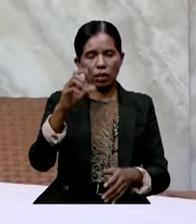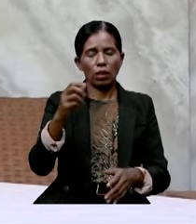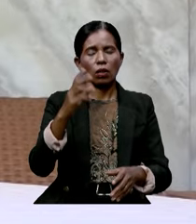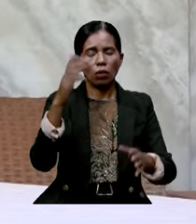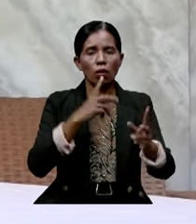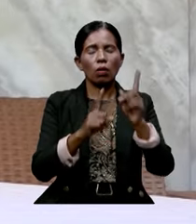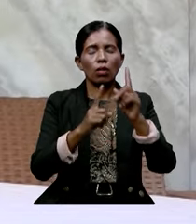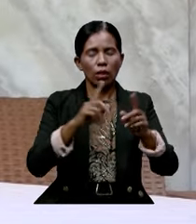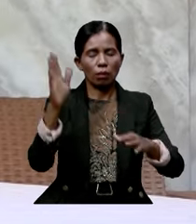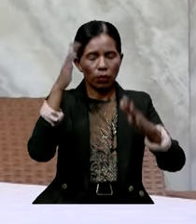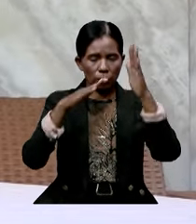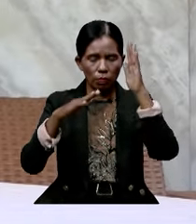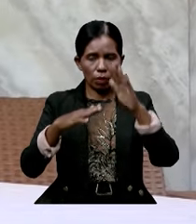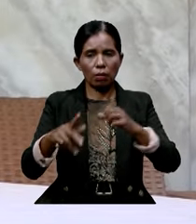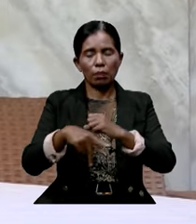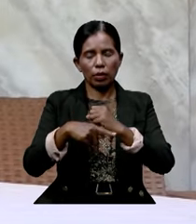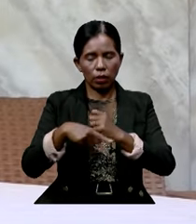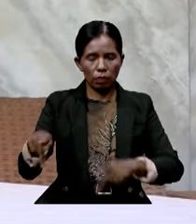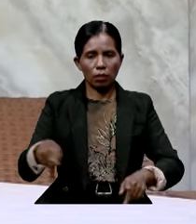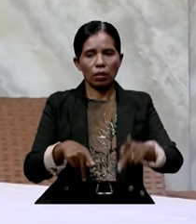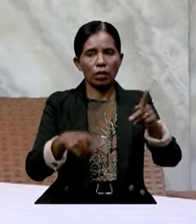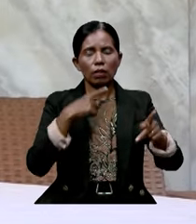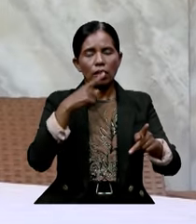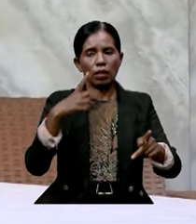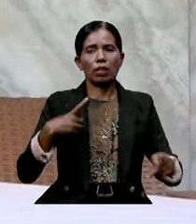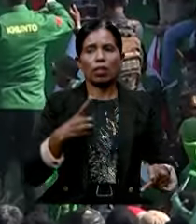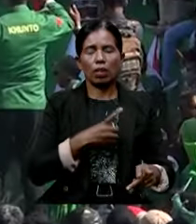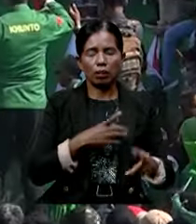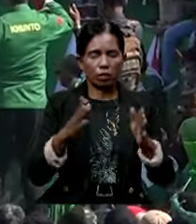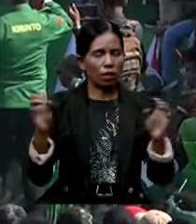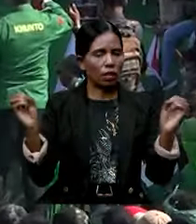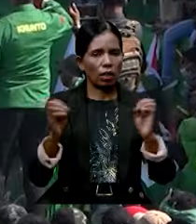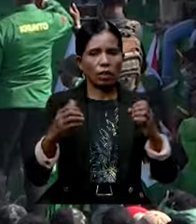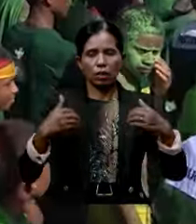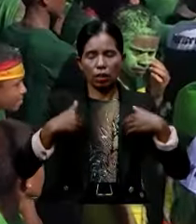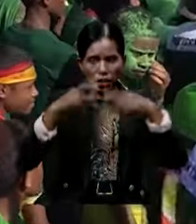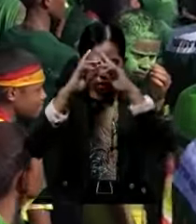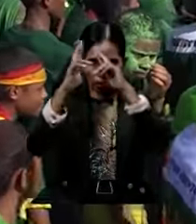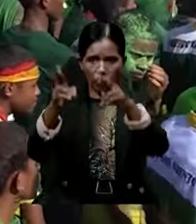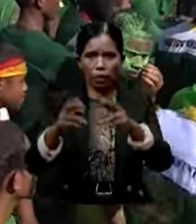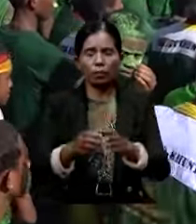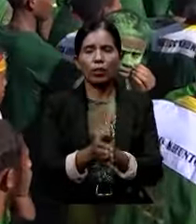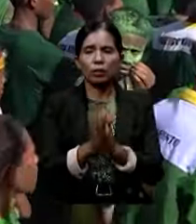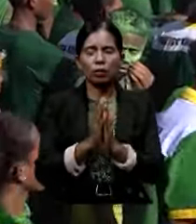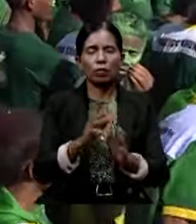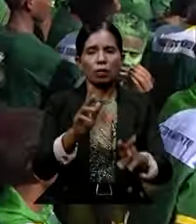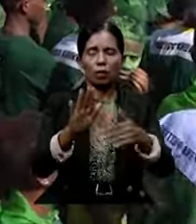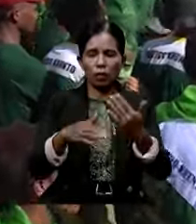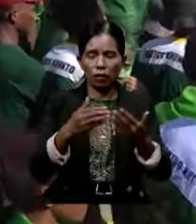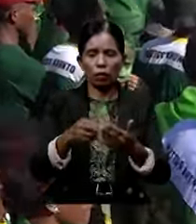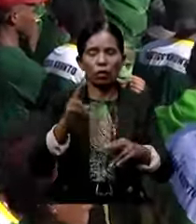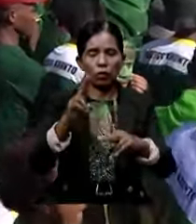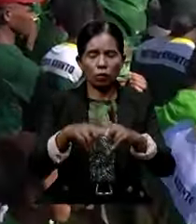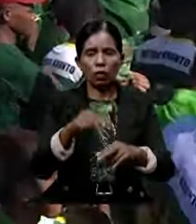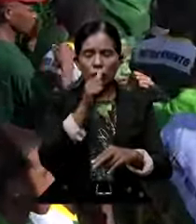problema interna partido unian ba público, nunenia considera deputada refere la hija ética. Tambanenia husuba militante sira atutur